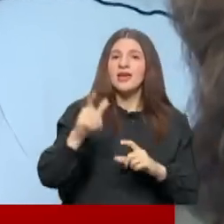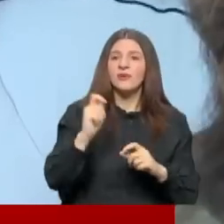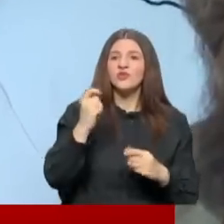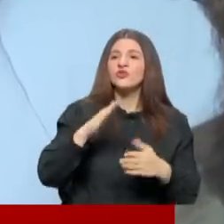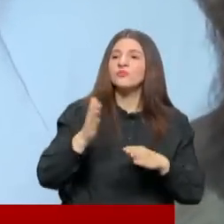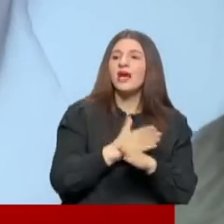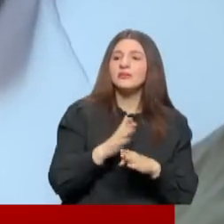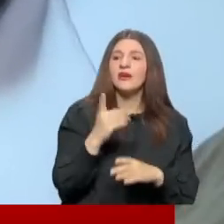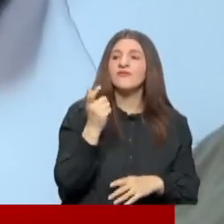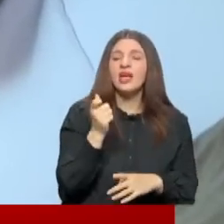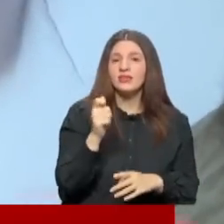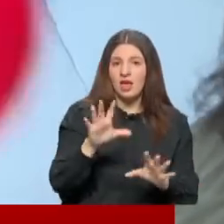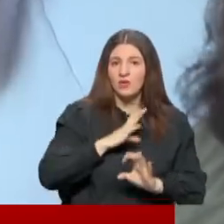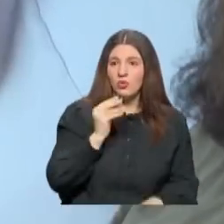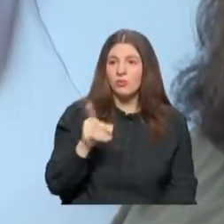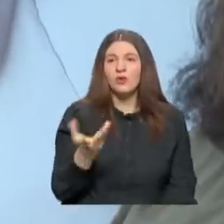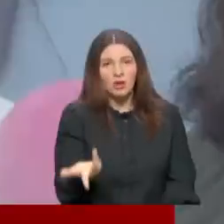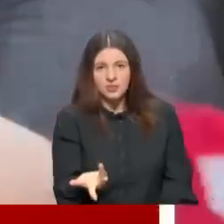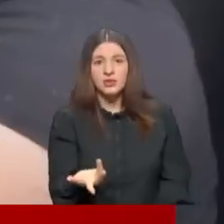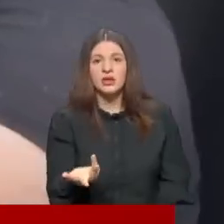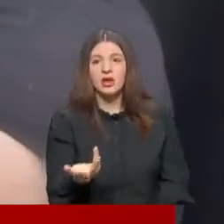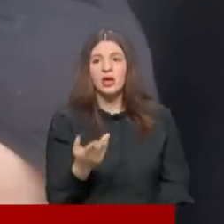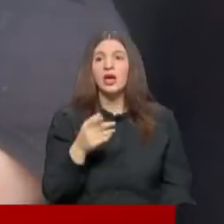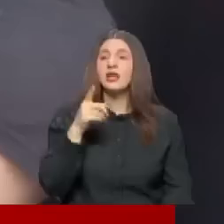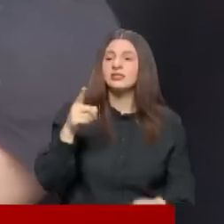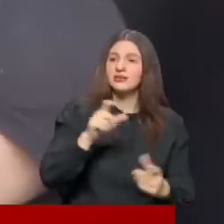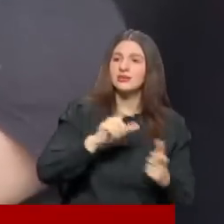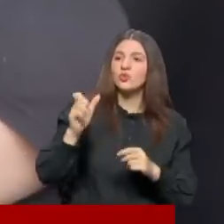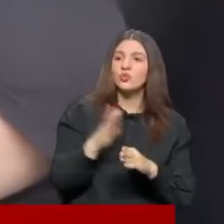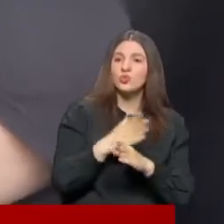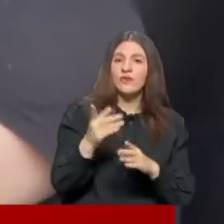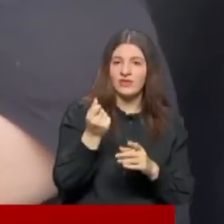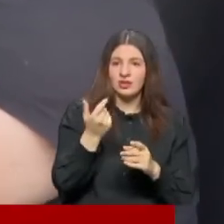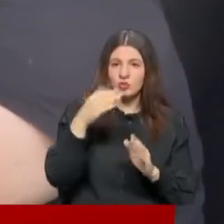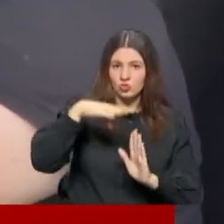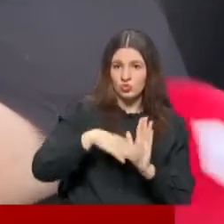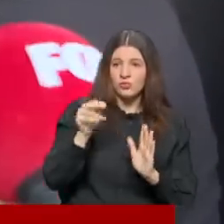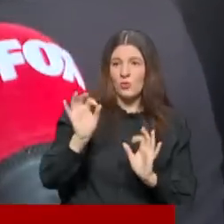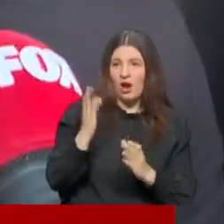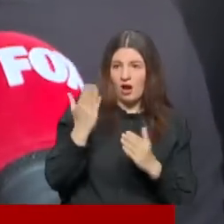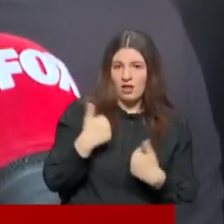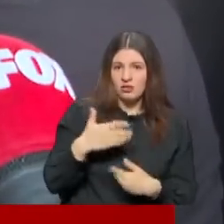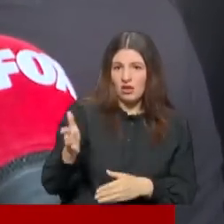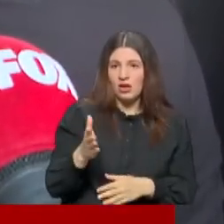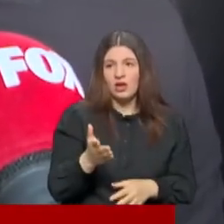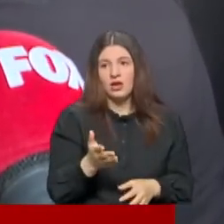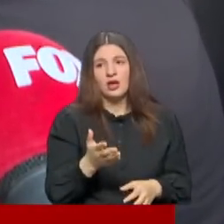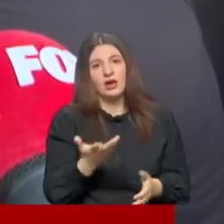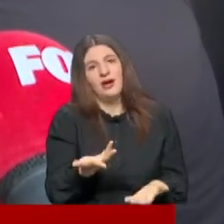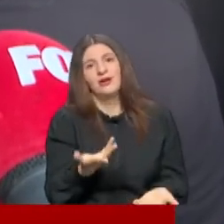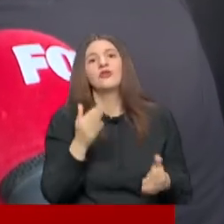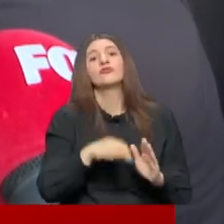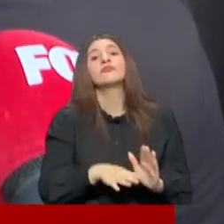ürünün fiyatını etkiliyor mu? Tabii ki etkiliyor. Sizin taşıdığınız ürünlerin fiyatı düşer mi bu durumda? Yani